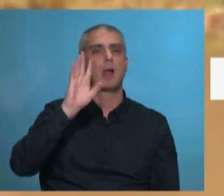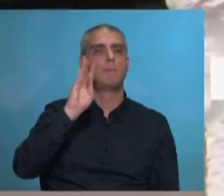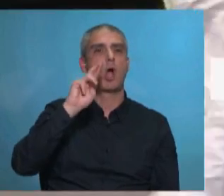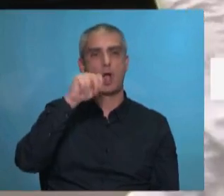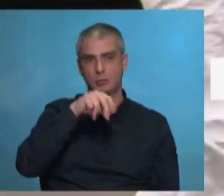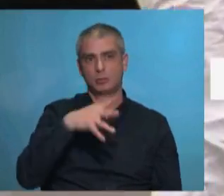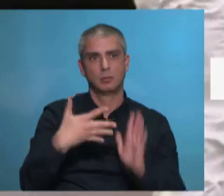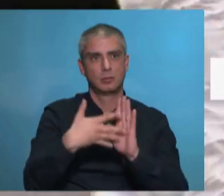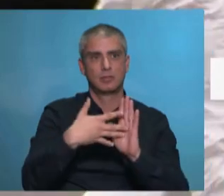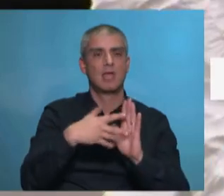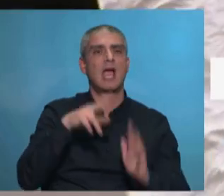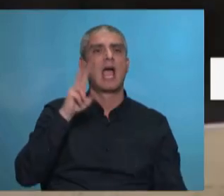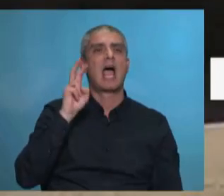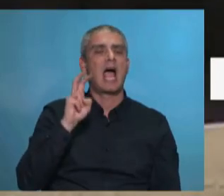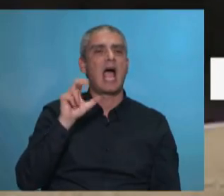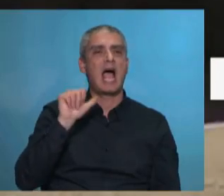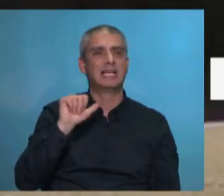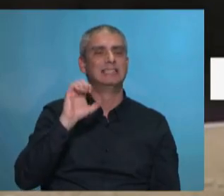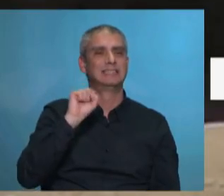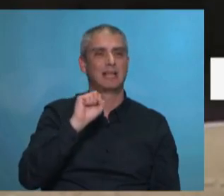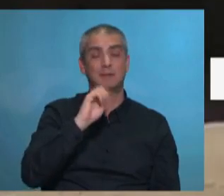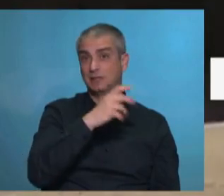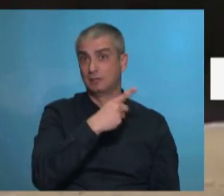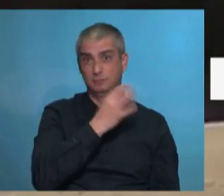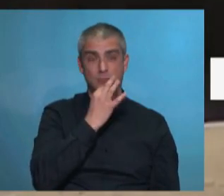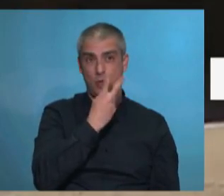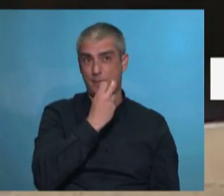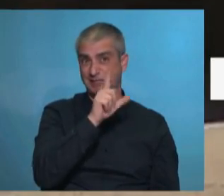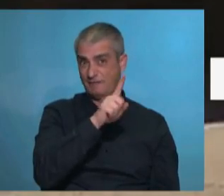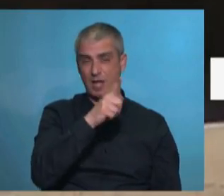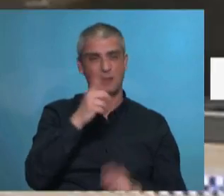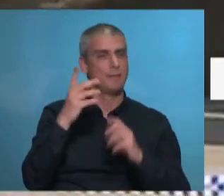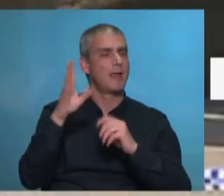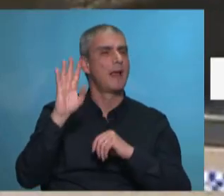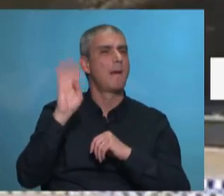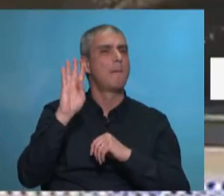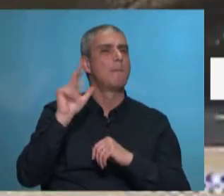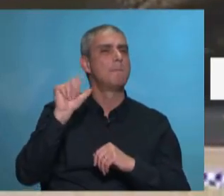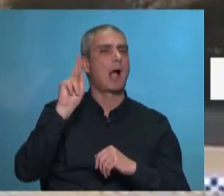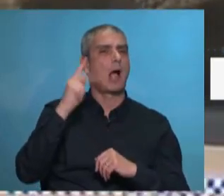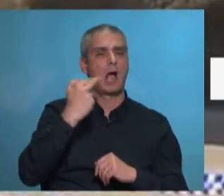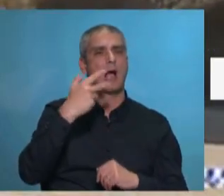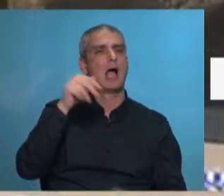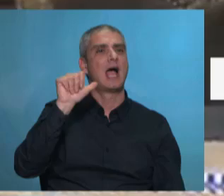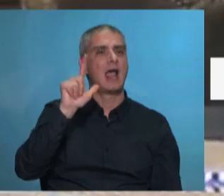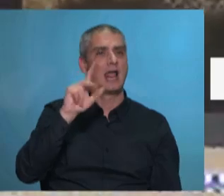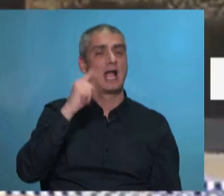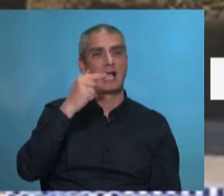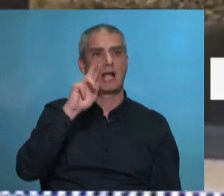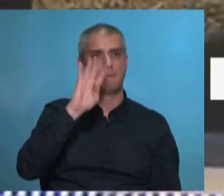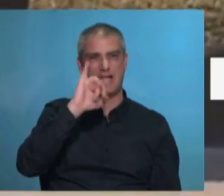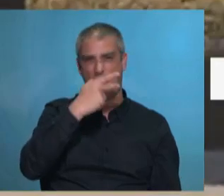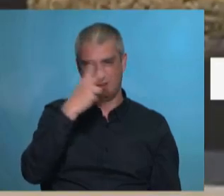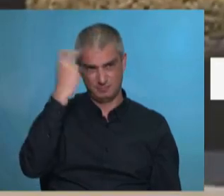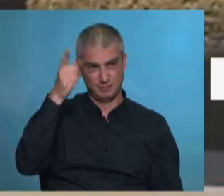איה סעיד מסאווה, סטודנטית בת 21 מבאקה אל גרבייה, שגופתה נמצאה בתחנת רכבת בעיר.